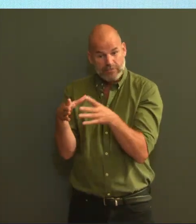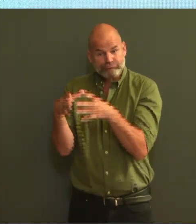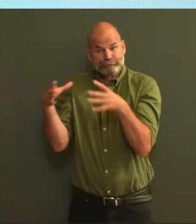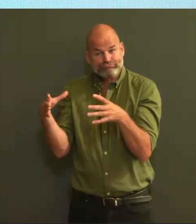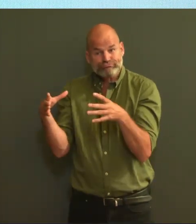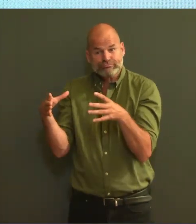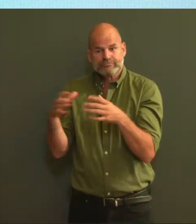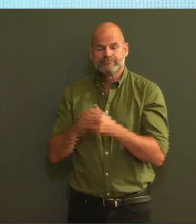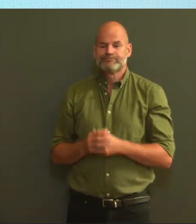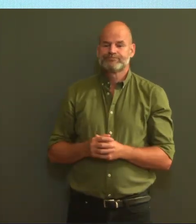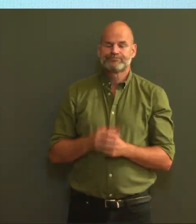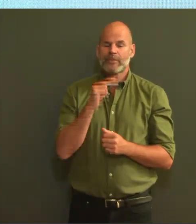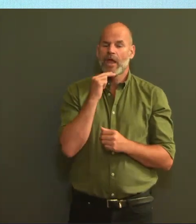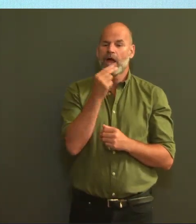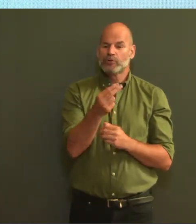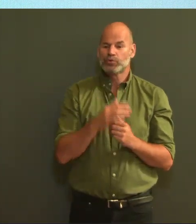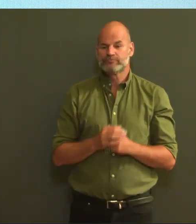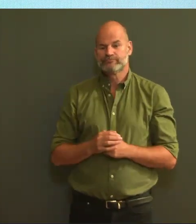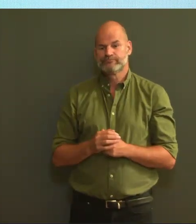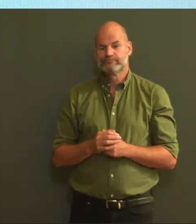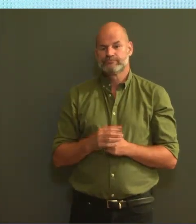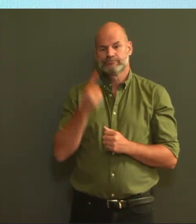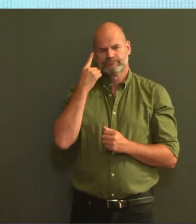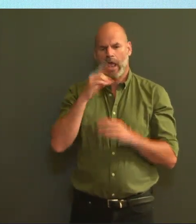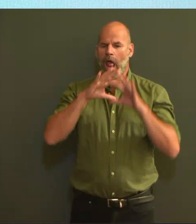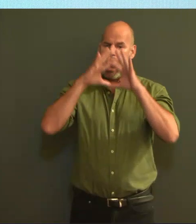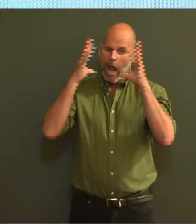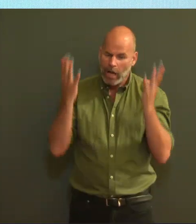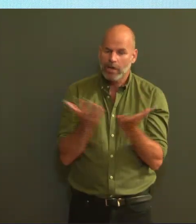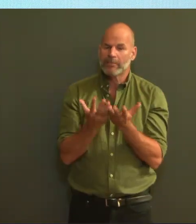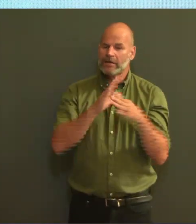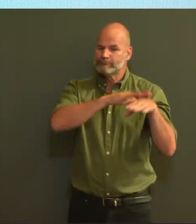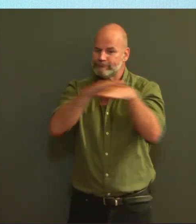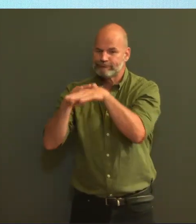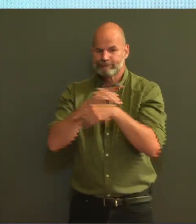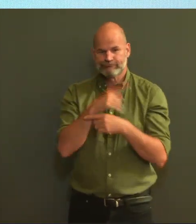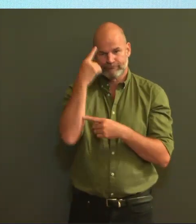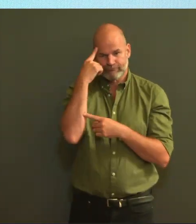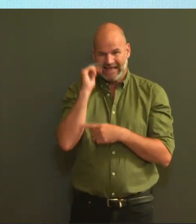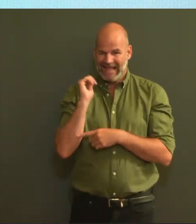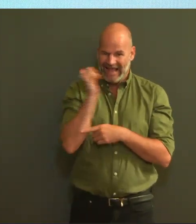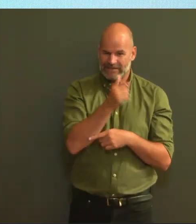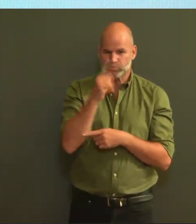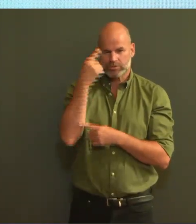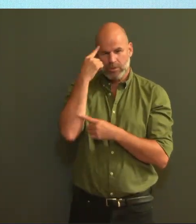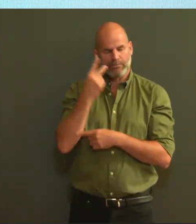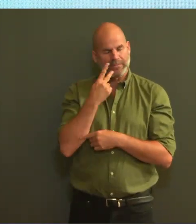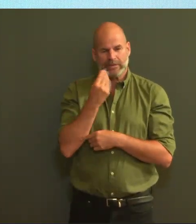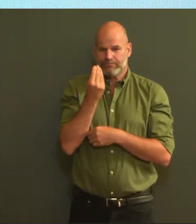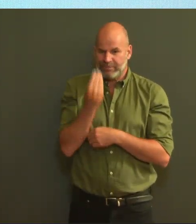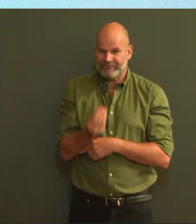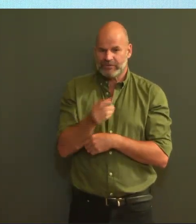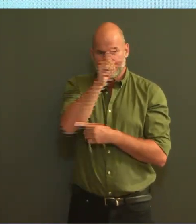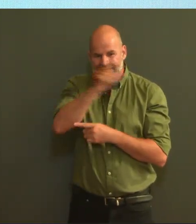dat ieder van ons er moet voor zorgen om het aantal mensen met wie we dicht contact hebben zoveel mogelijk te beperken. Hoe minder,